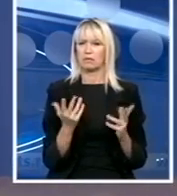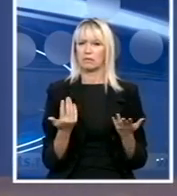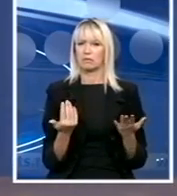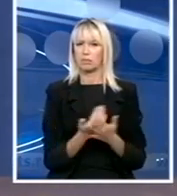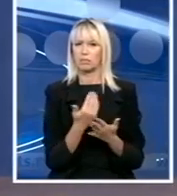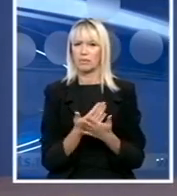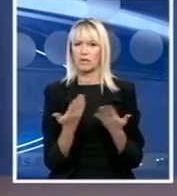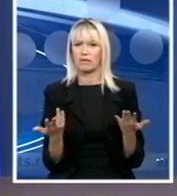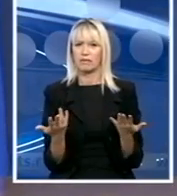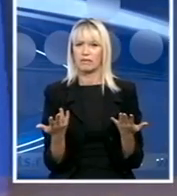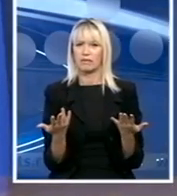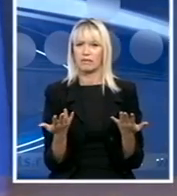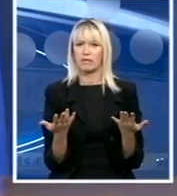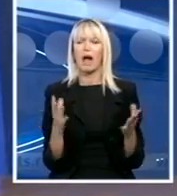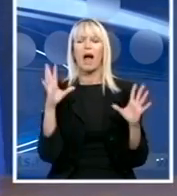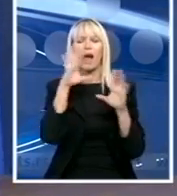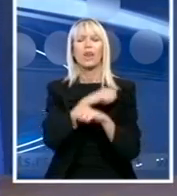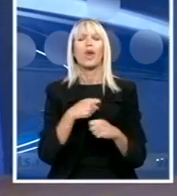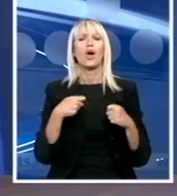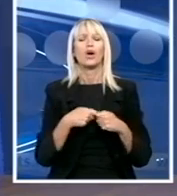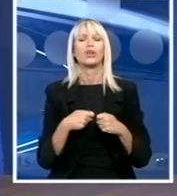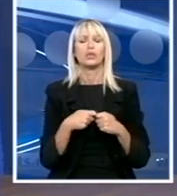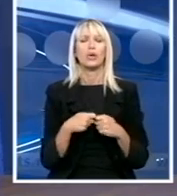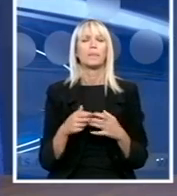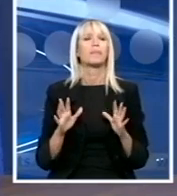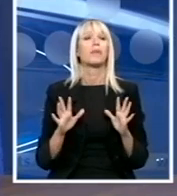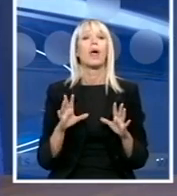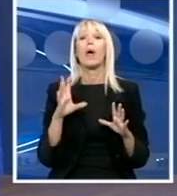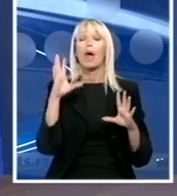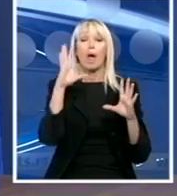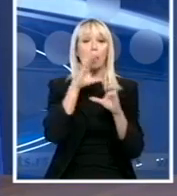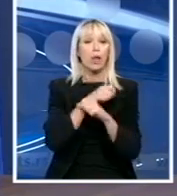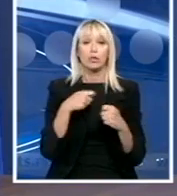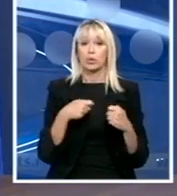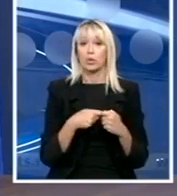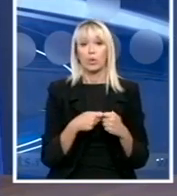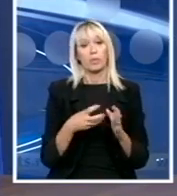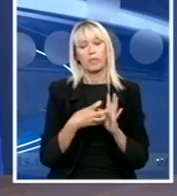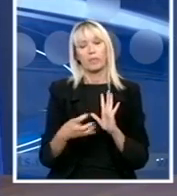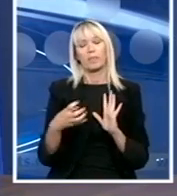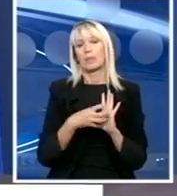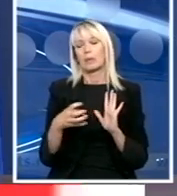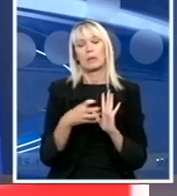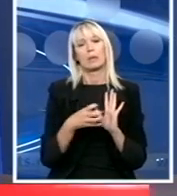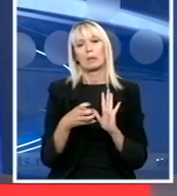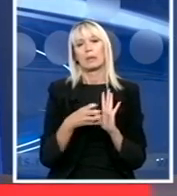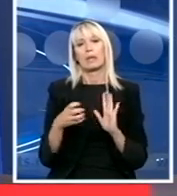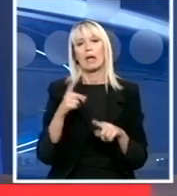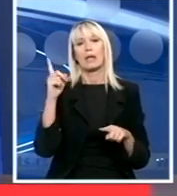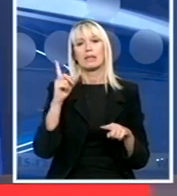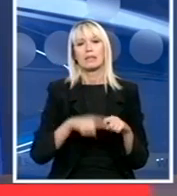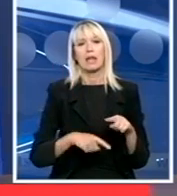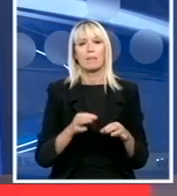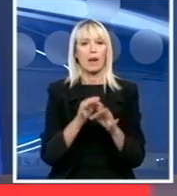Za noćne klubove. Za noćne klubove. Da li postoje neke nove? Dakle, noćni klubovi ne mogu da rade, još je i dalje na snazi mera zabrana